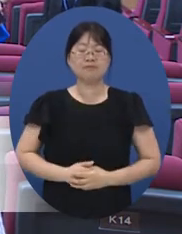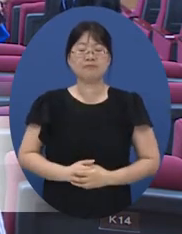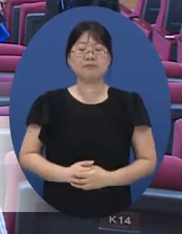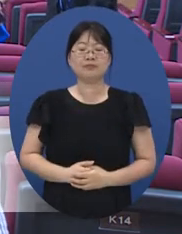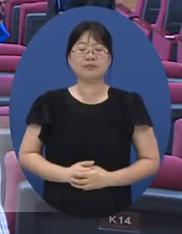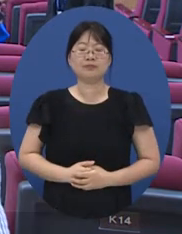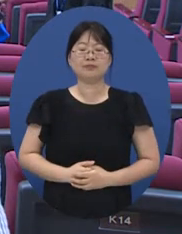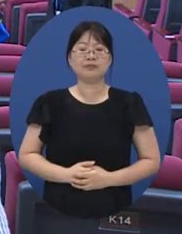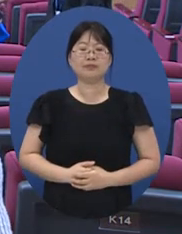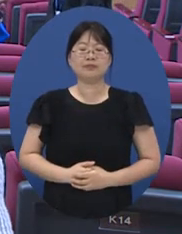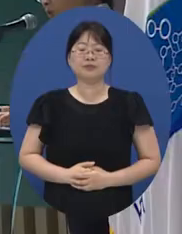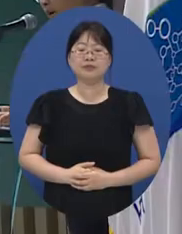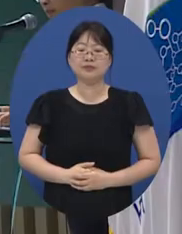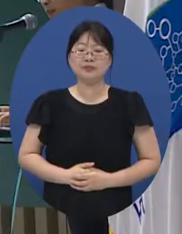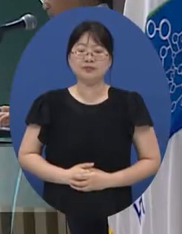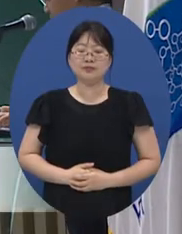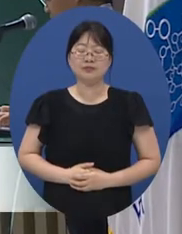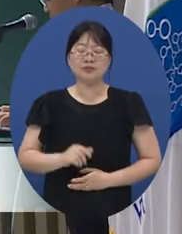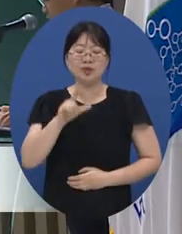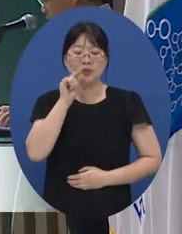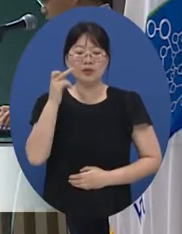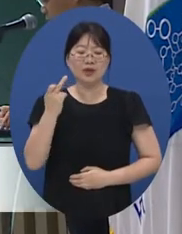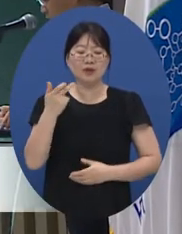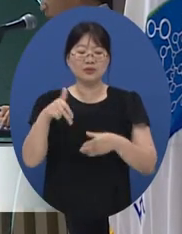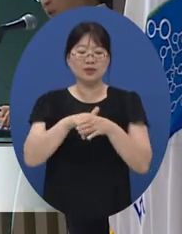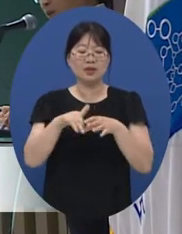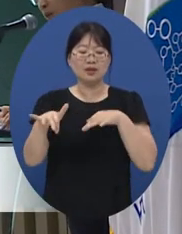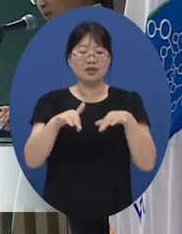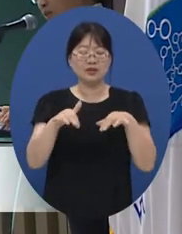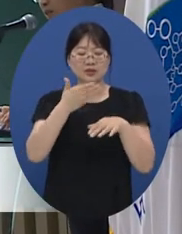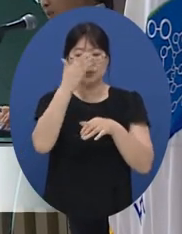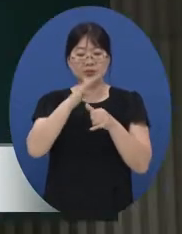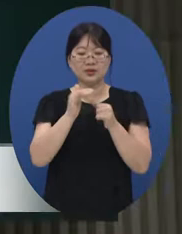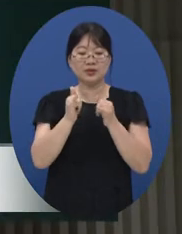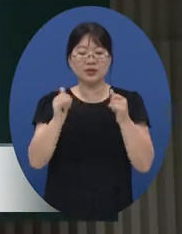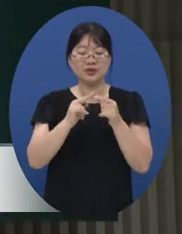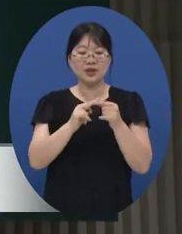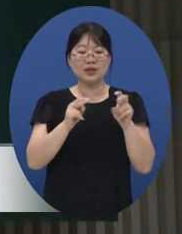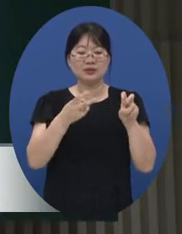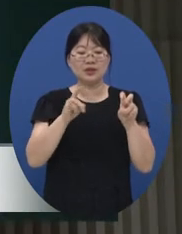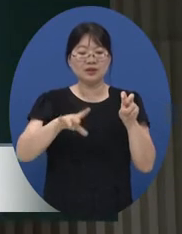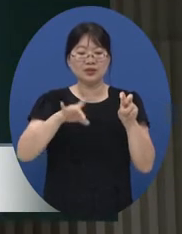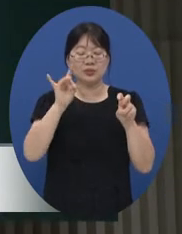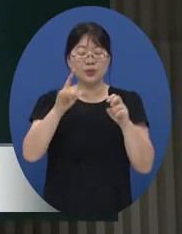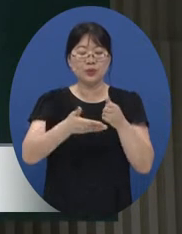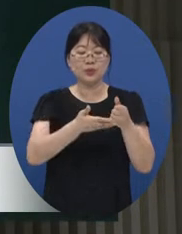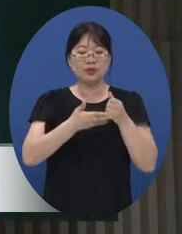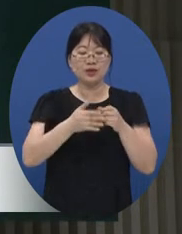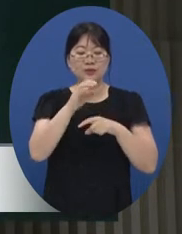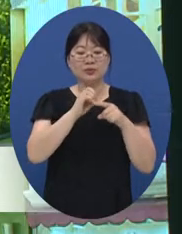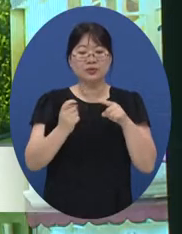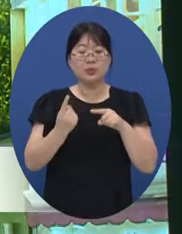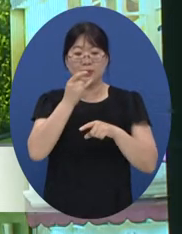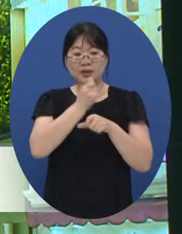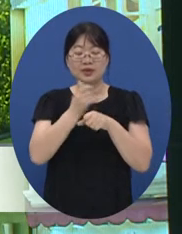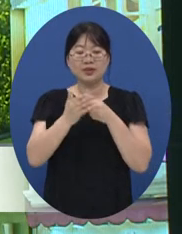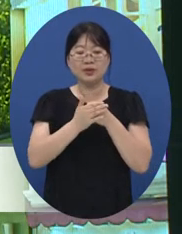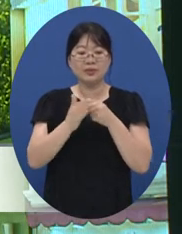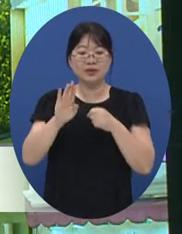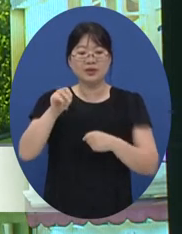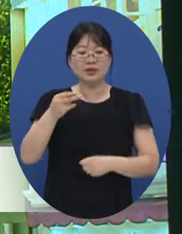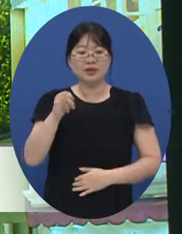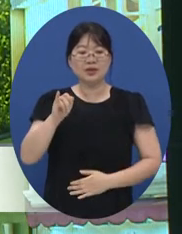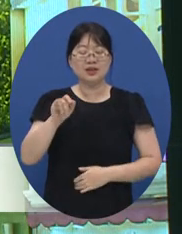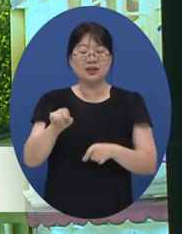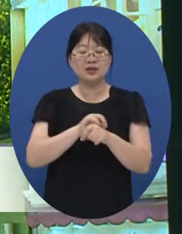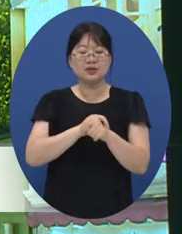지금 계획을 하고 있습니다. 오산 문화의 거리는 청소년과 20대 초 고객 비율이 높은 점을 감안해 뷰티